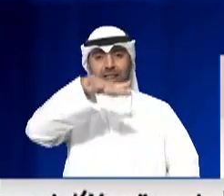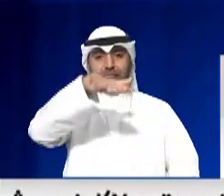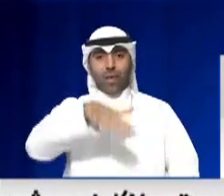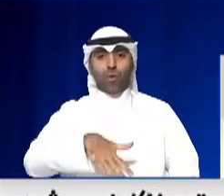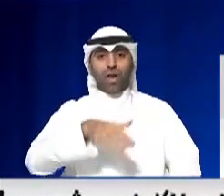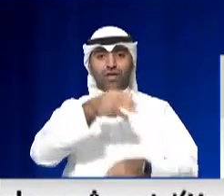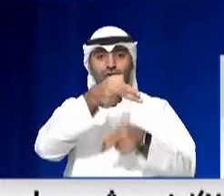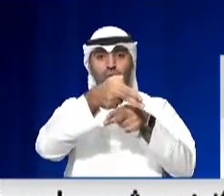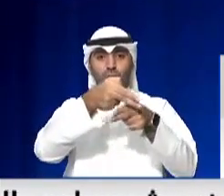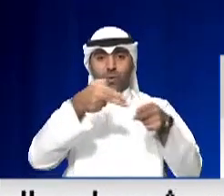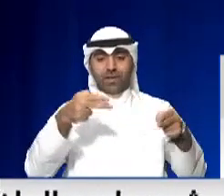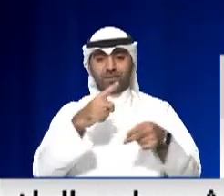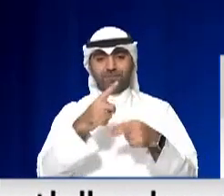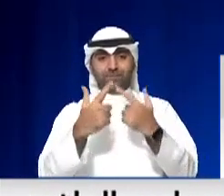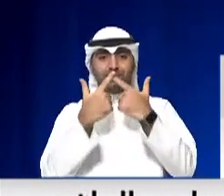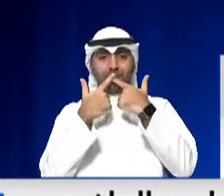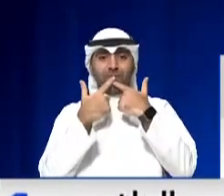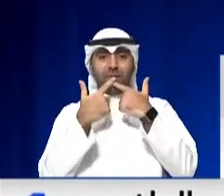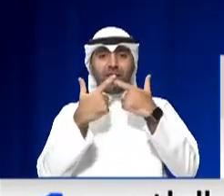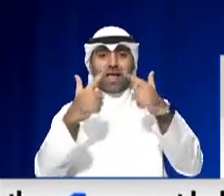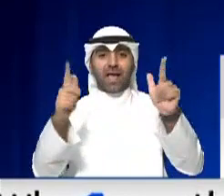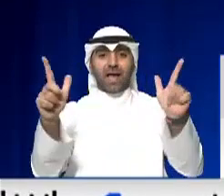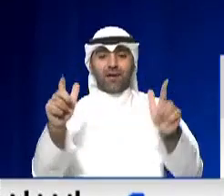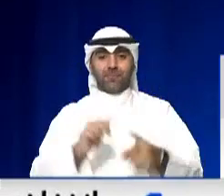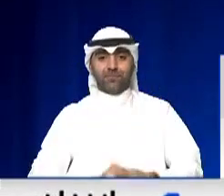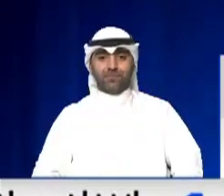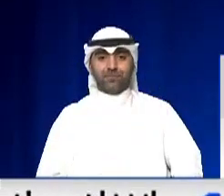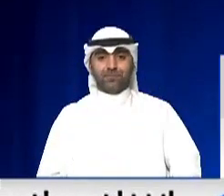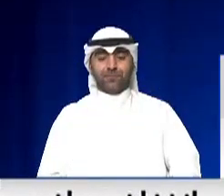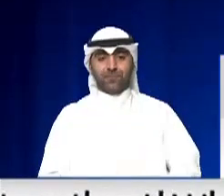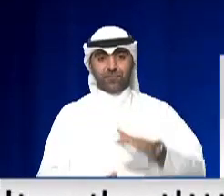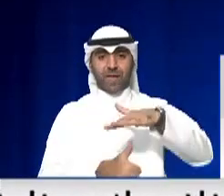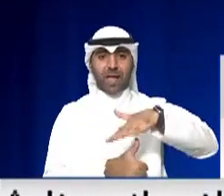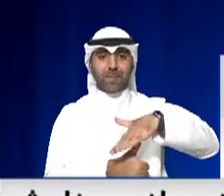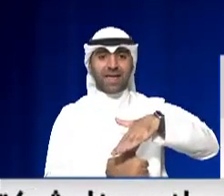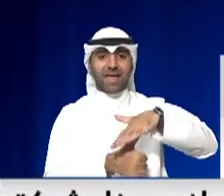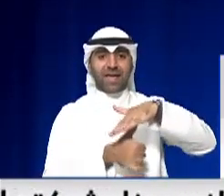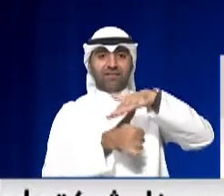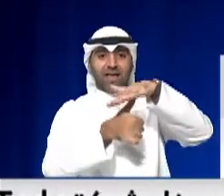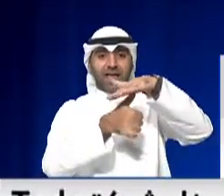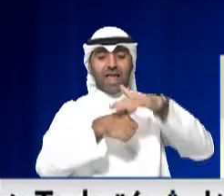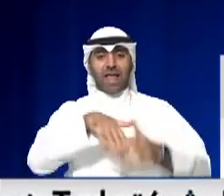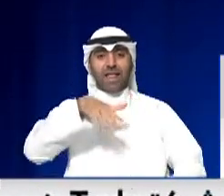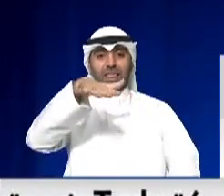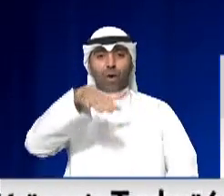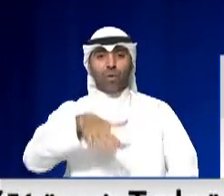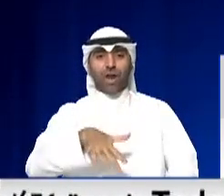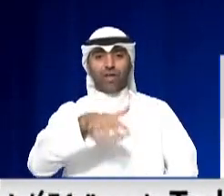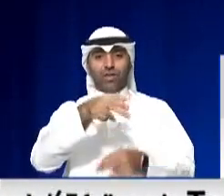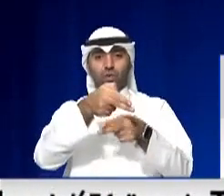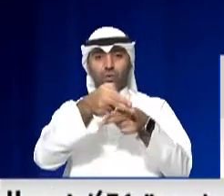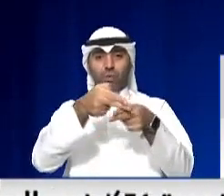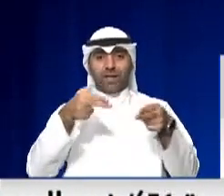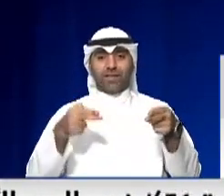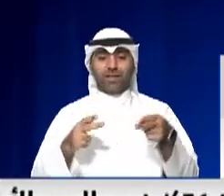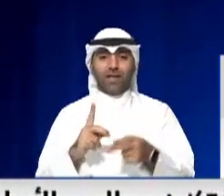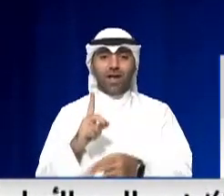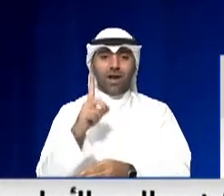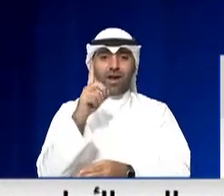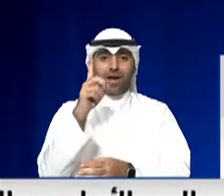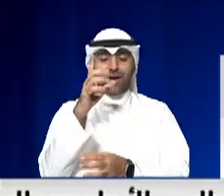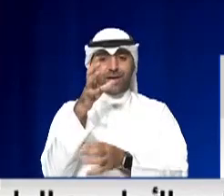العزيز تهاني حضرة صاحب السمو أمير البلاد الشيخ نواف الأحمد الجابر الصباح حفظه الله